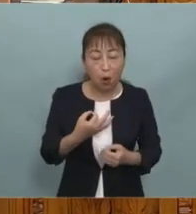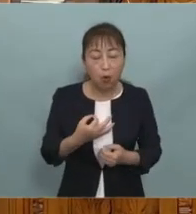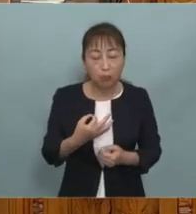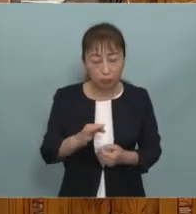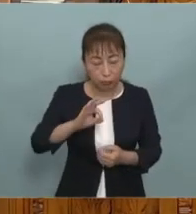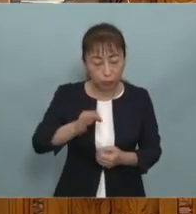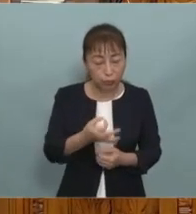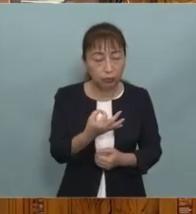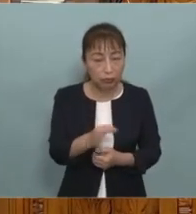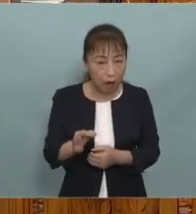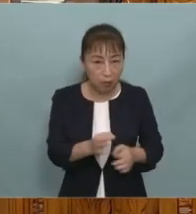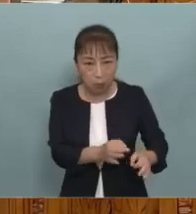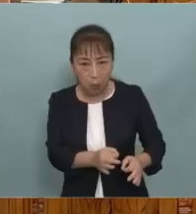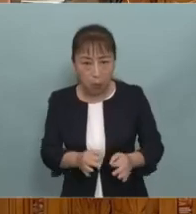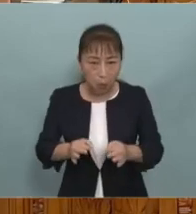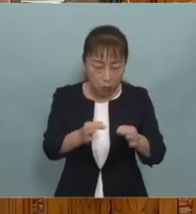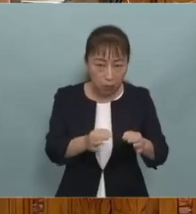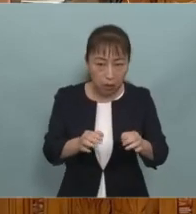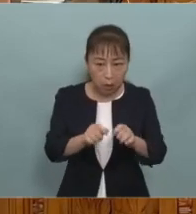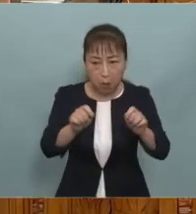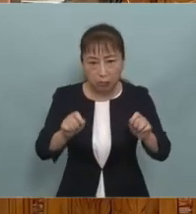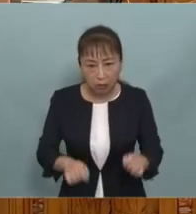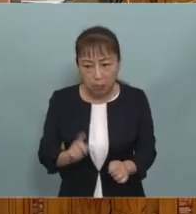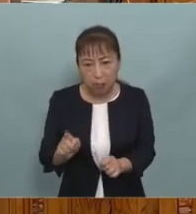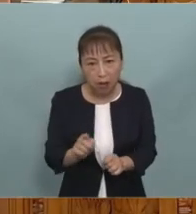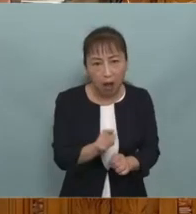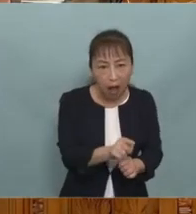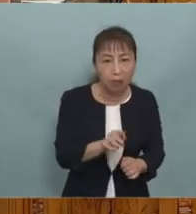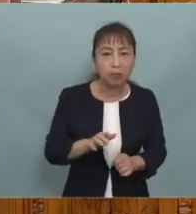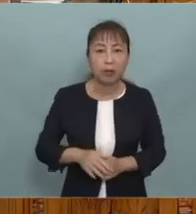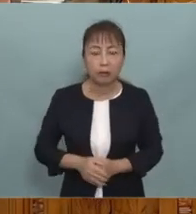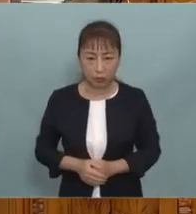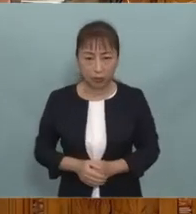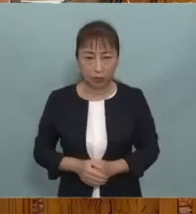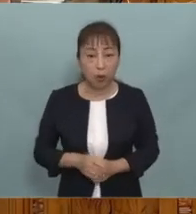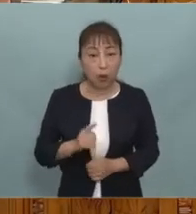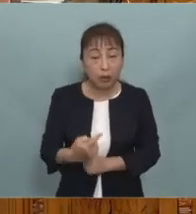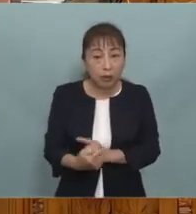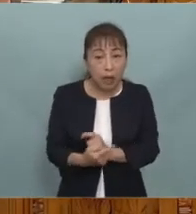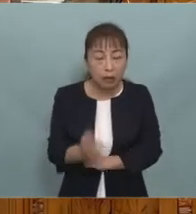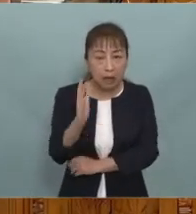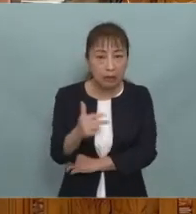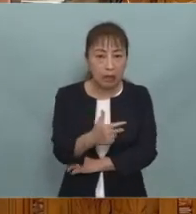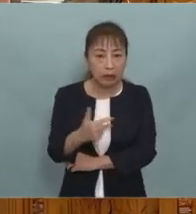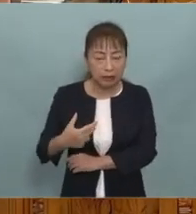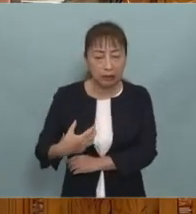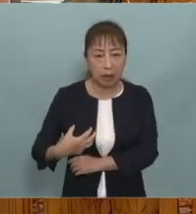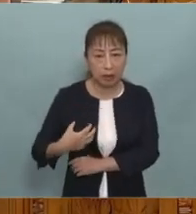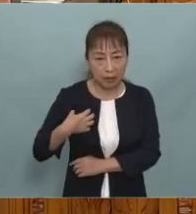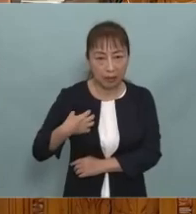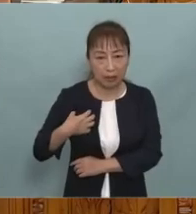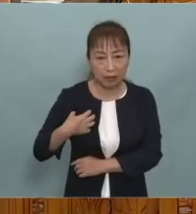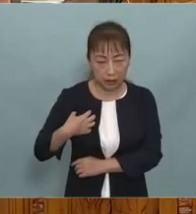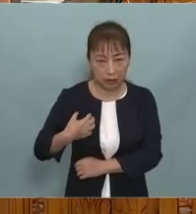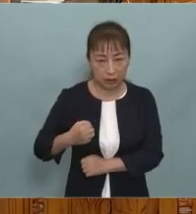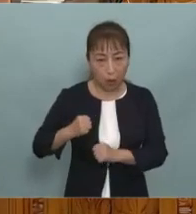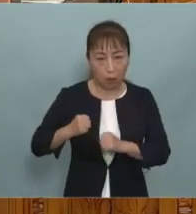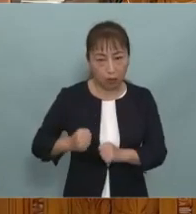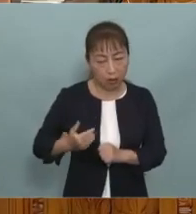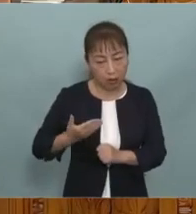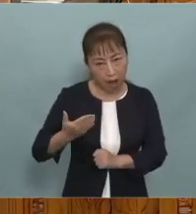時代の変化に直面してますこの変化に対し政治は十分に責任を果たしてきたでしょう